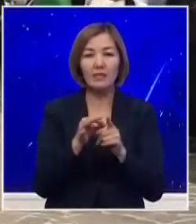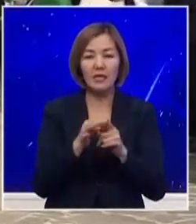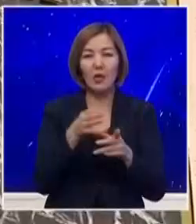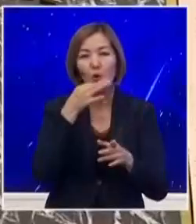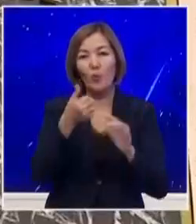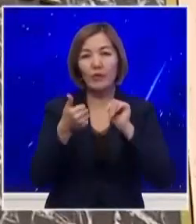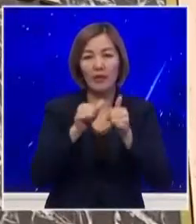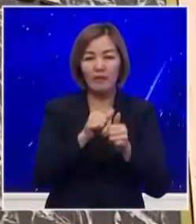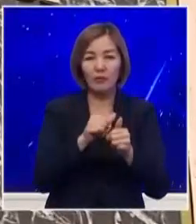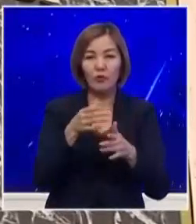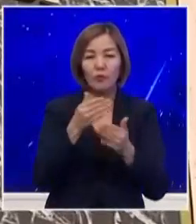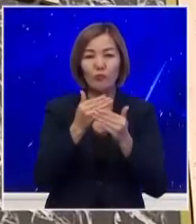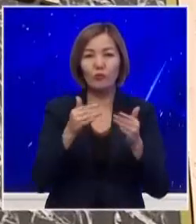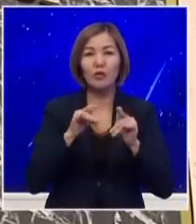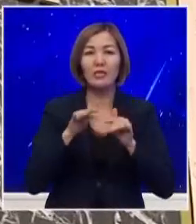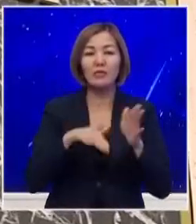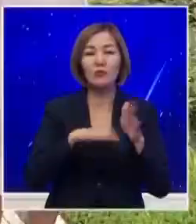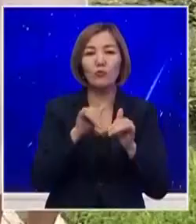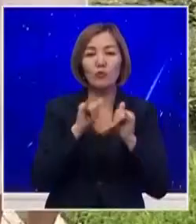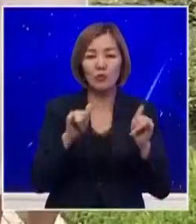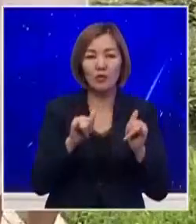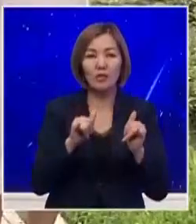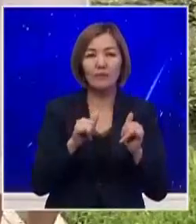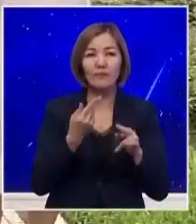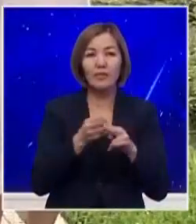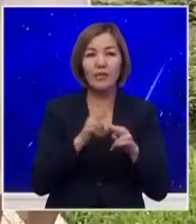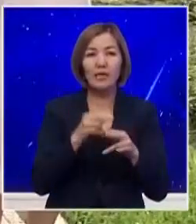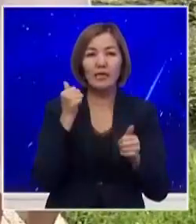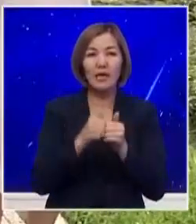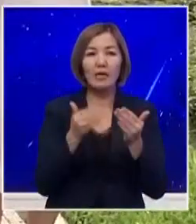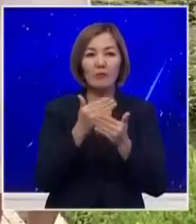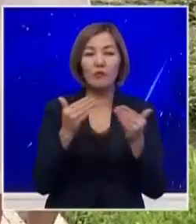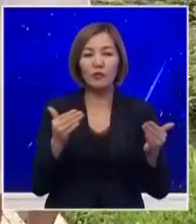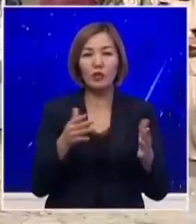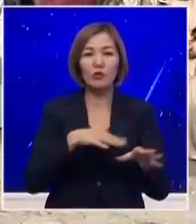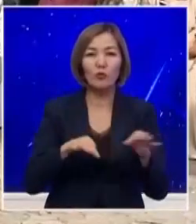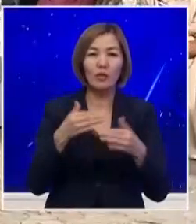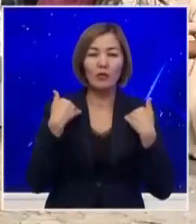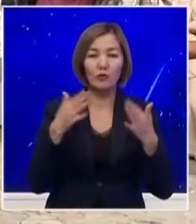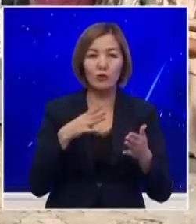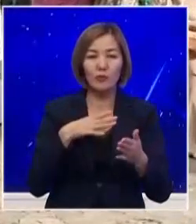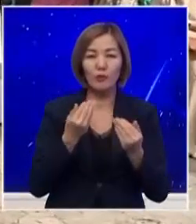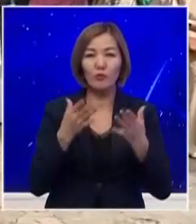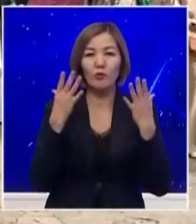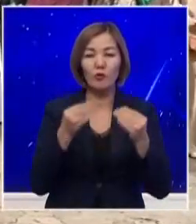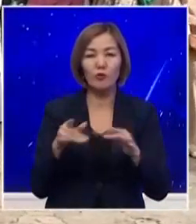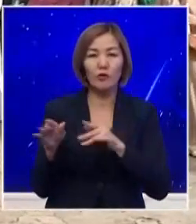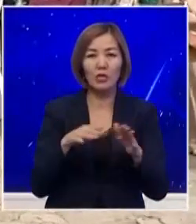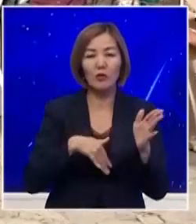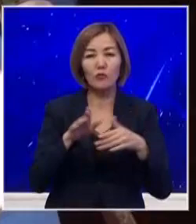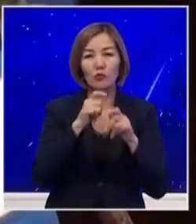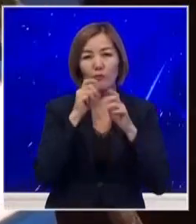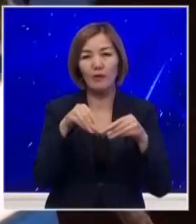тәжірибе алмаса отырып музейісін жандандыруға бағытталған. Яғни, әр музей мамандары жобаларын ұсыныпты. Бүгінгі шарада